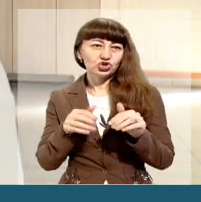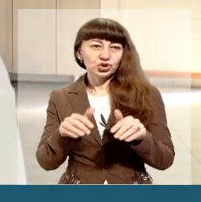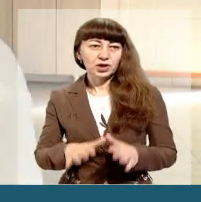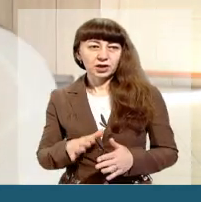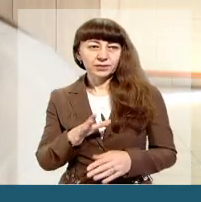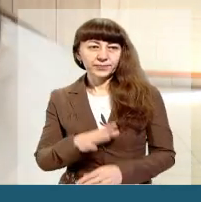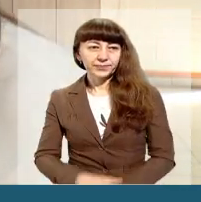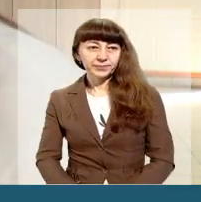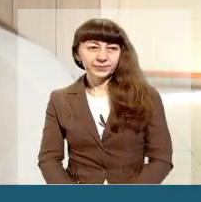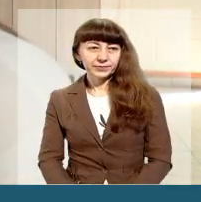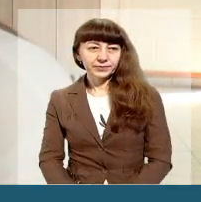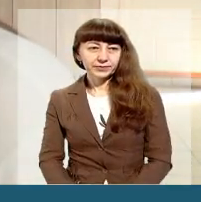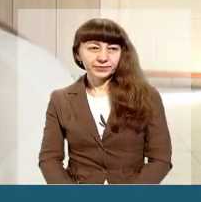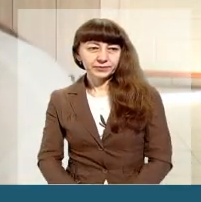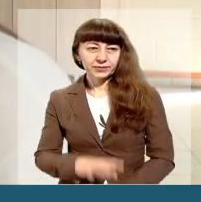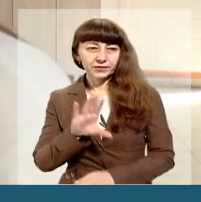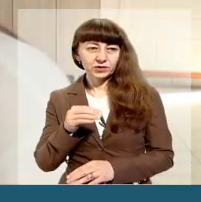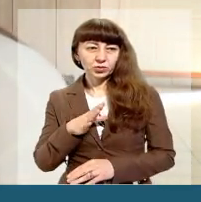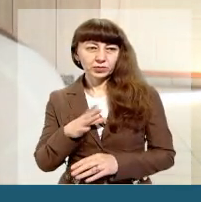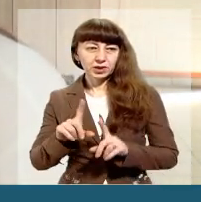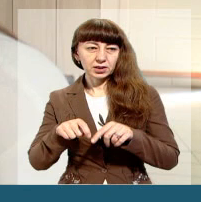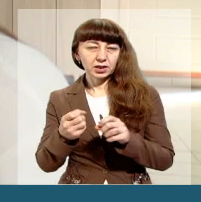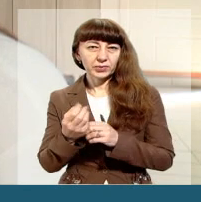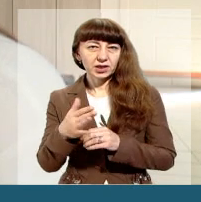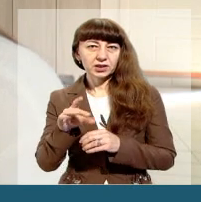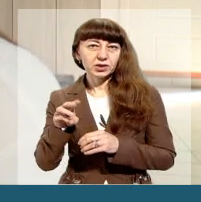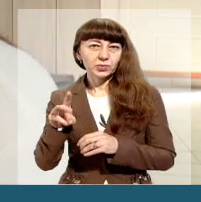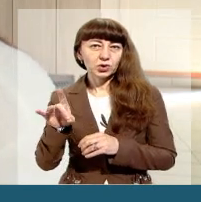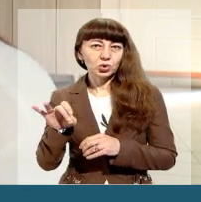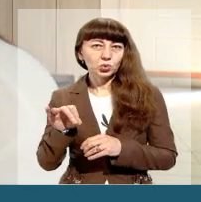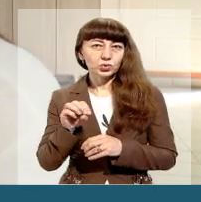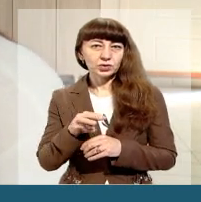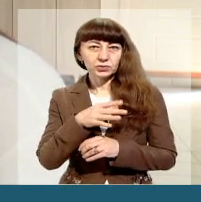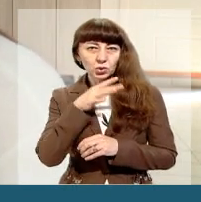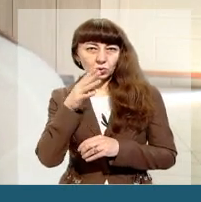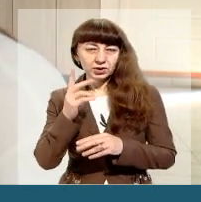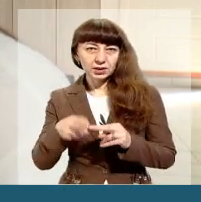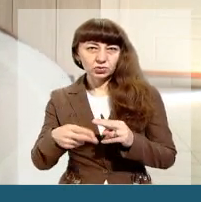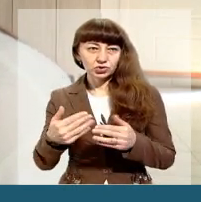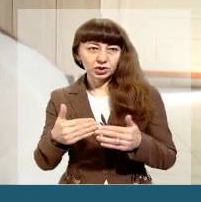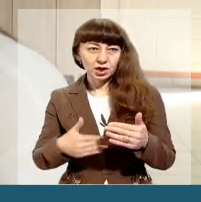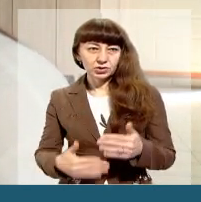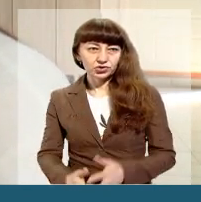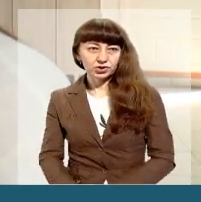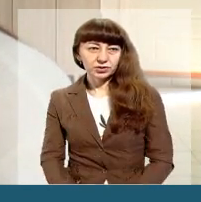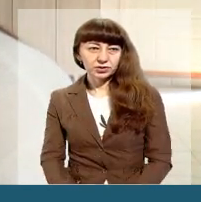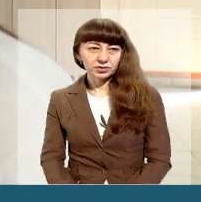показалось несложным. Всего нам давалось 15 минут времени, но многие закончили раньше, я в том числе.